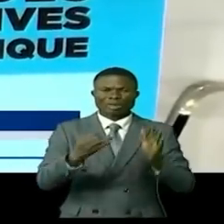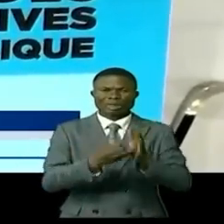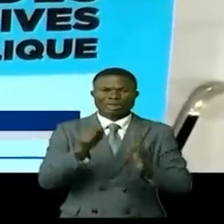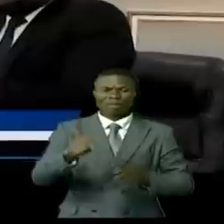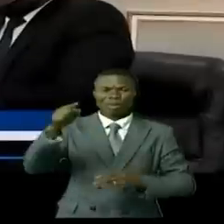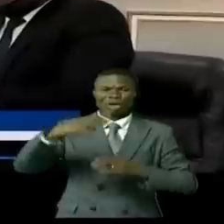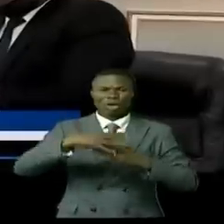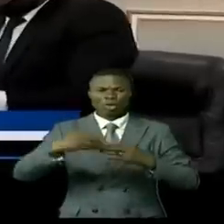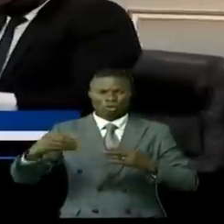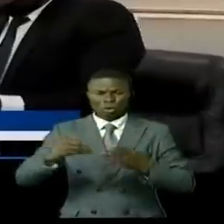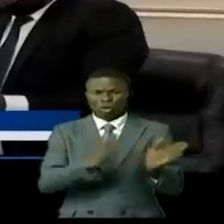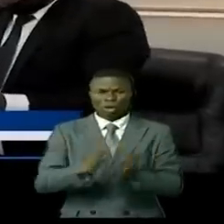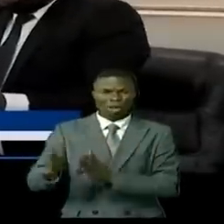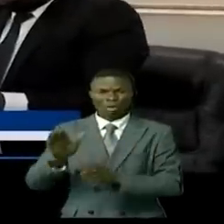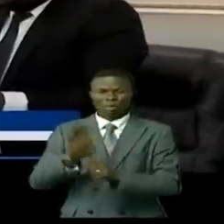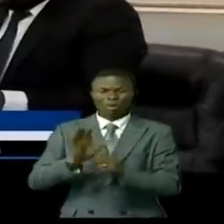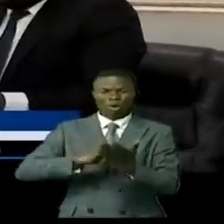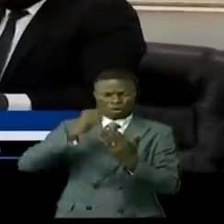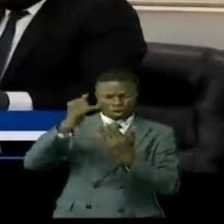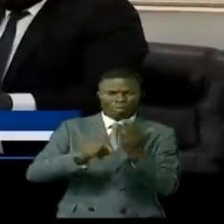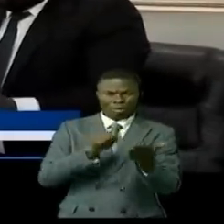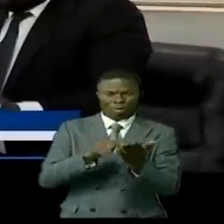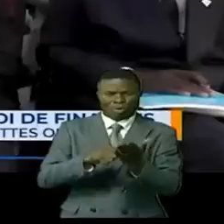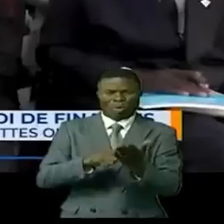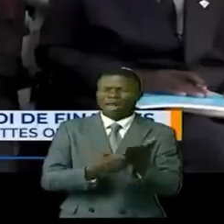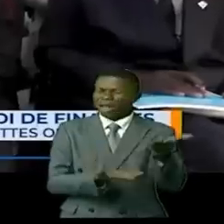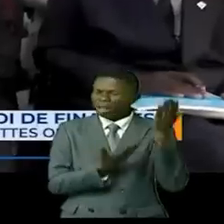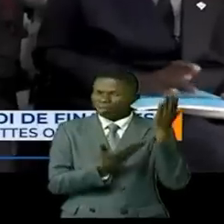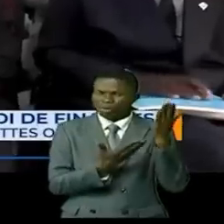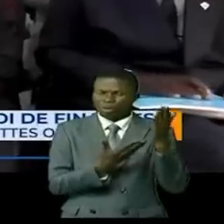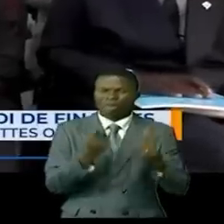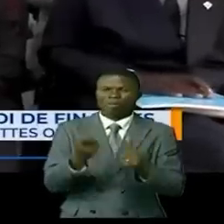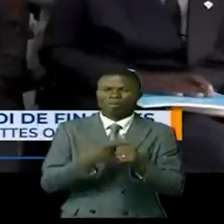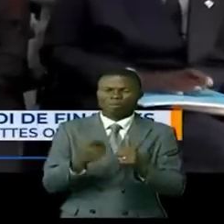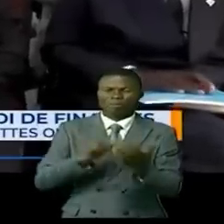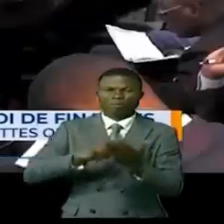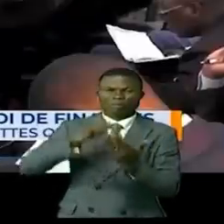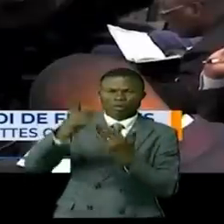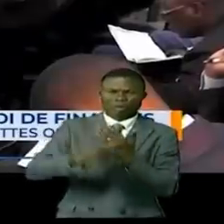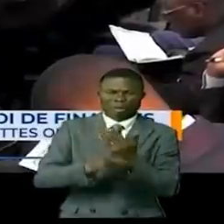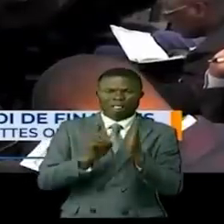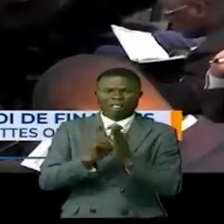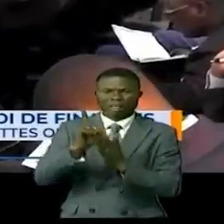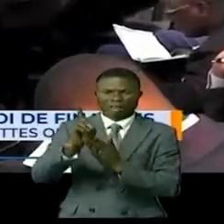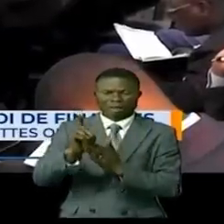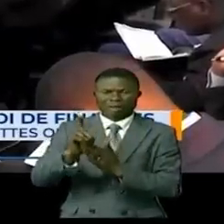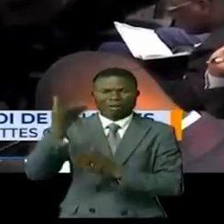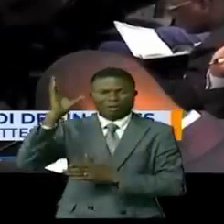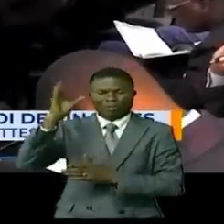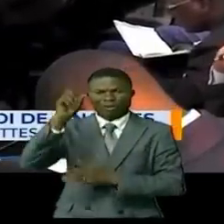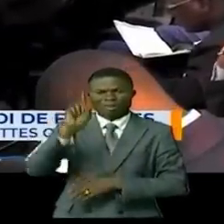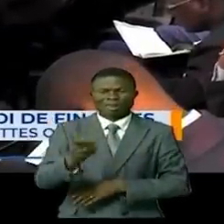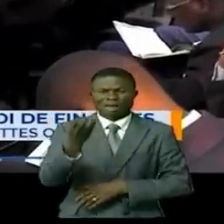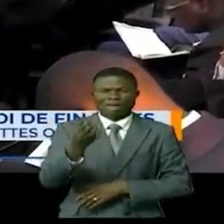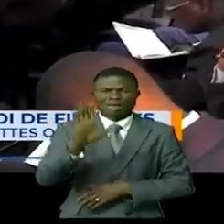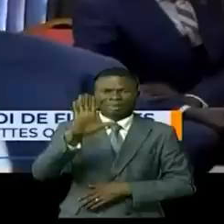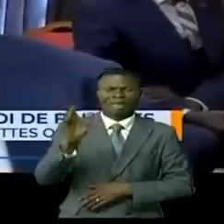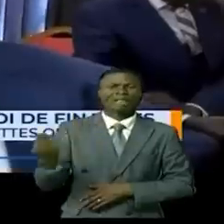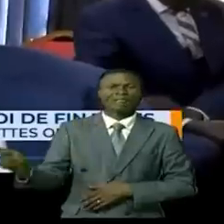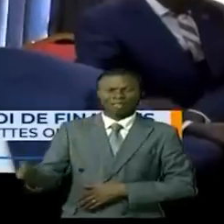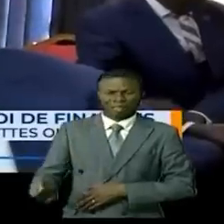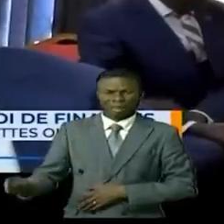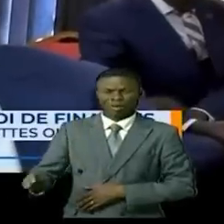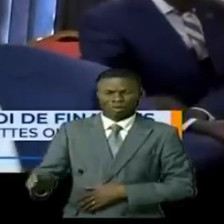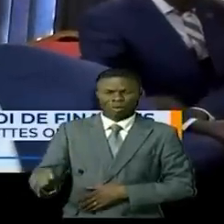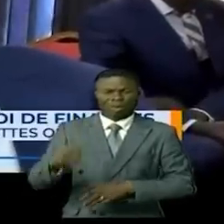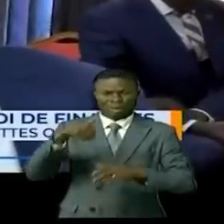10,7 milliards de dollars. Elle prévoit plusieurs projets sociaux majeurs, notamment le programme de développement local de 145 territoires.